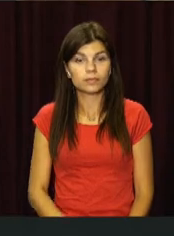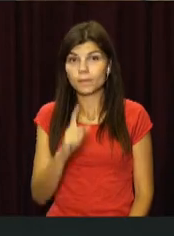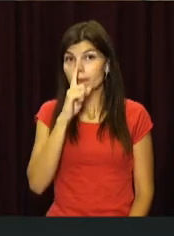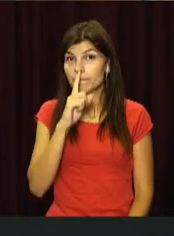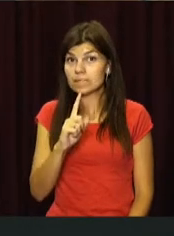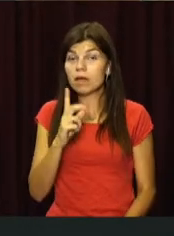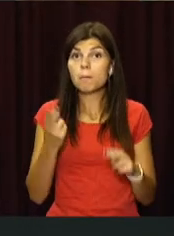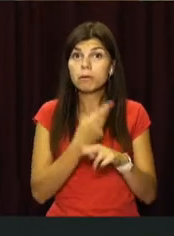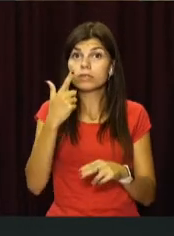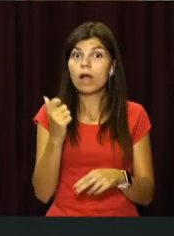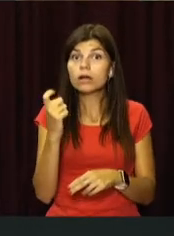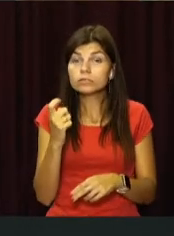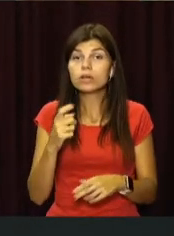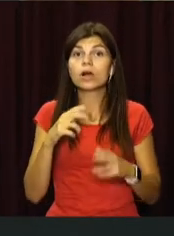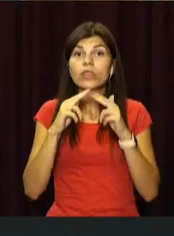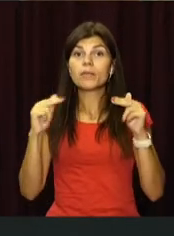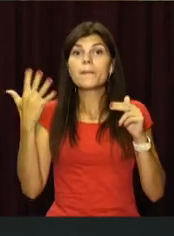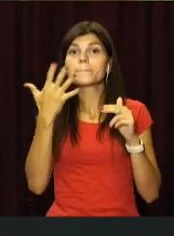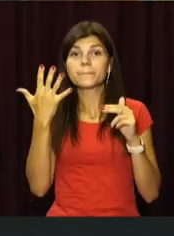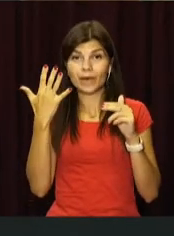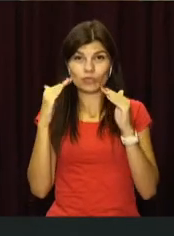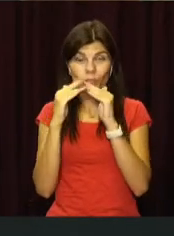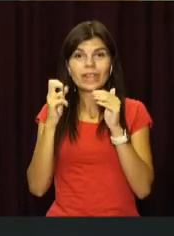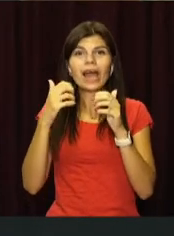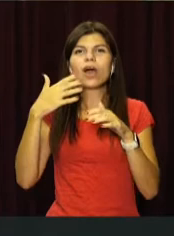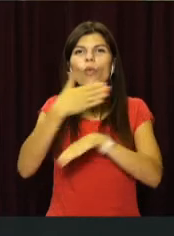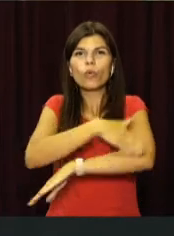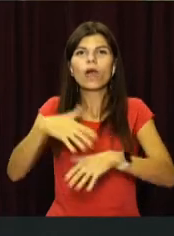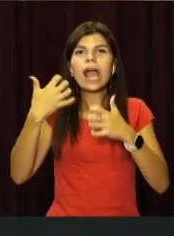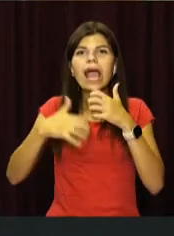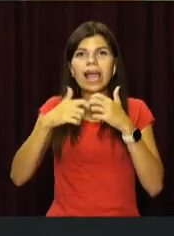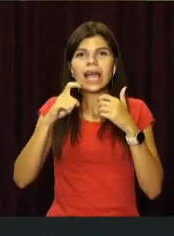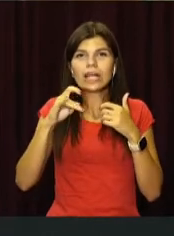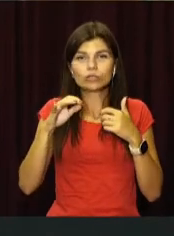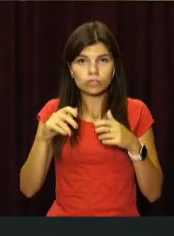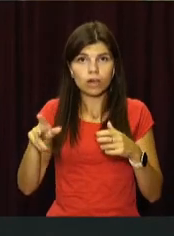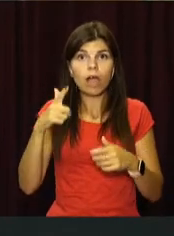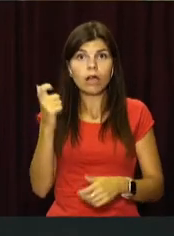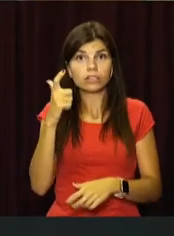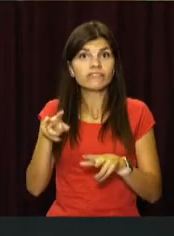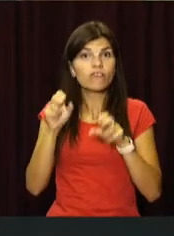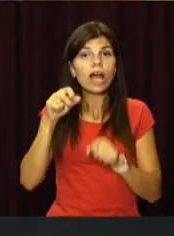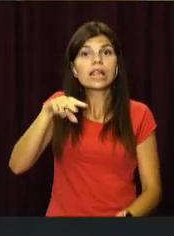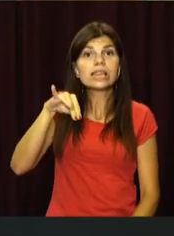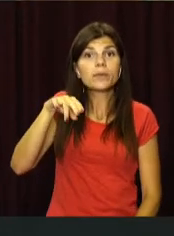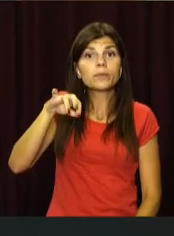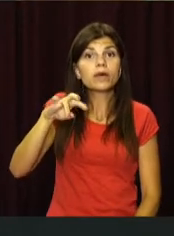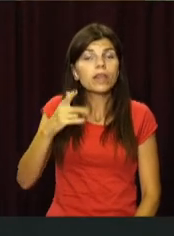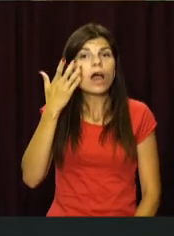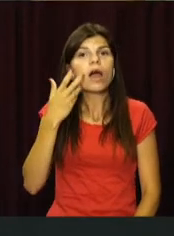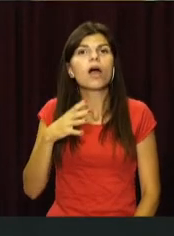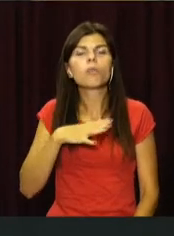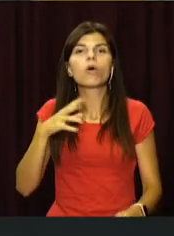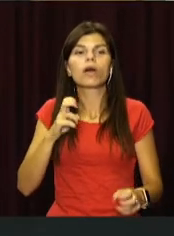Місяць без газу. У Дніпрі мешканцям п'ятого будинку на Херсонській у липні відключили блакитне паливо, коли демонтували